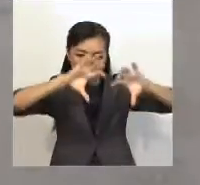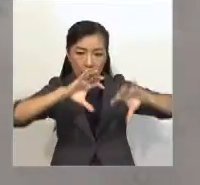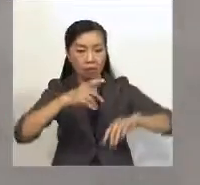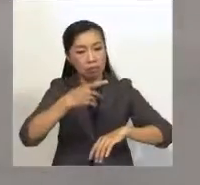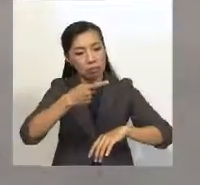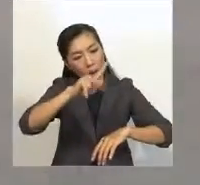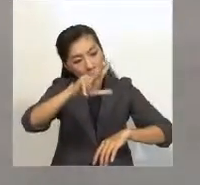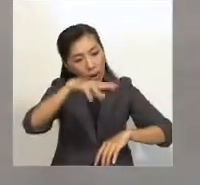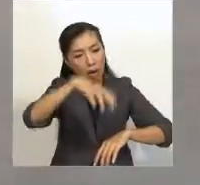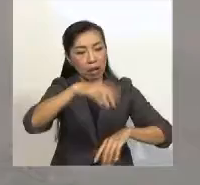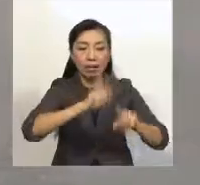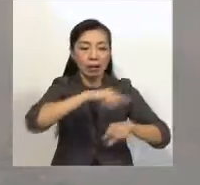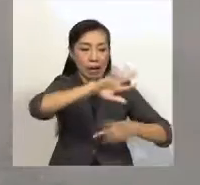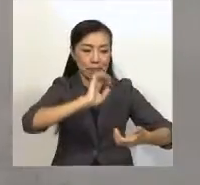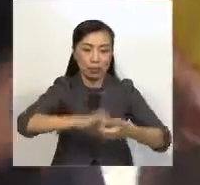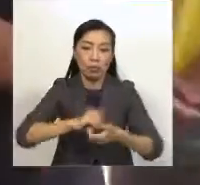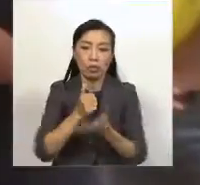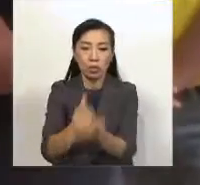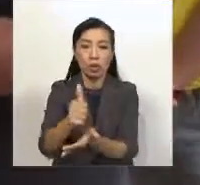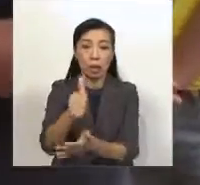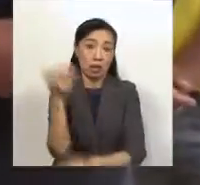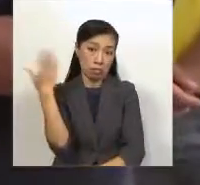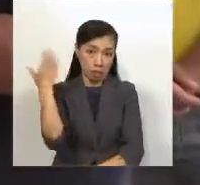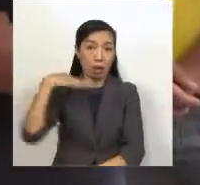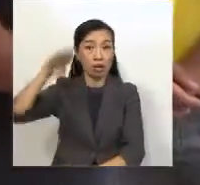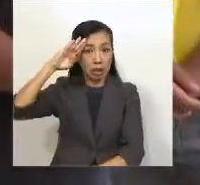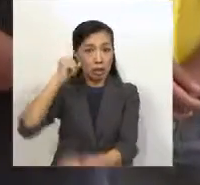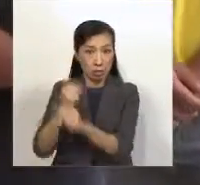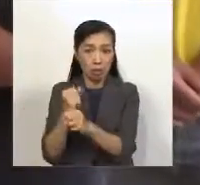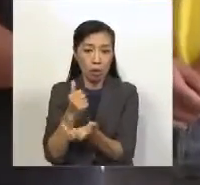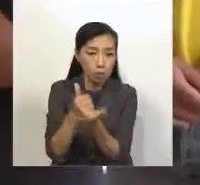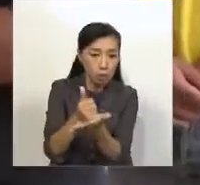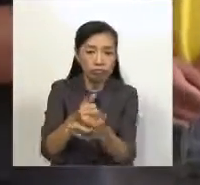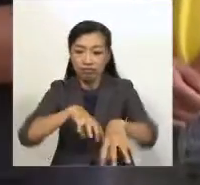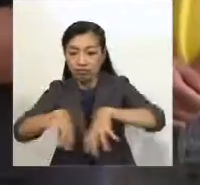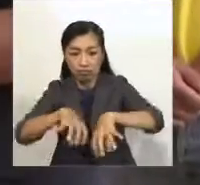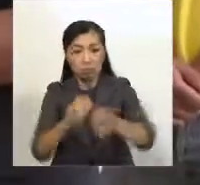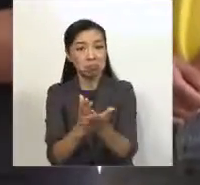งานที่เกี่ยวข้องซึ่งการทำงานของเจ้าหน้าที่ที่ผ่านมาก็มีความราบรื่นเป็นอย่างดี